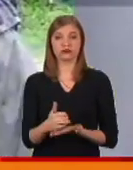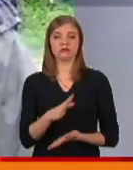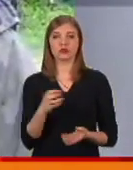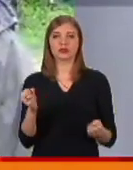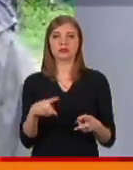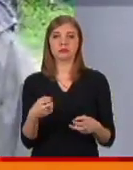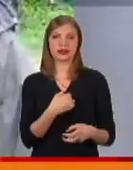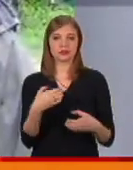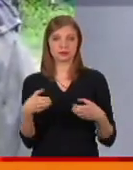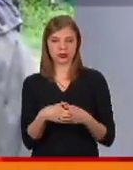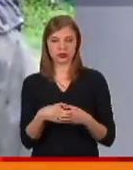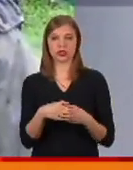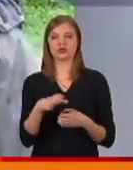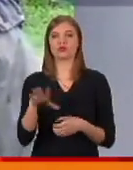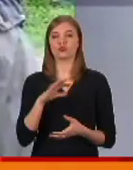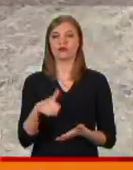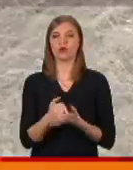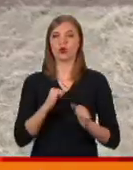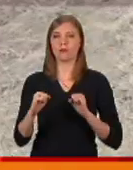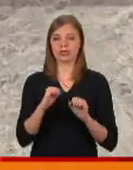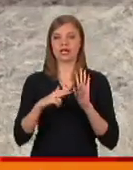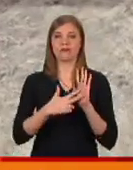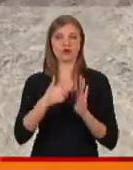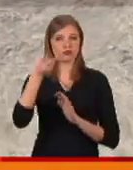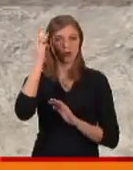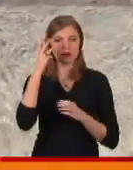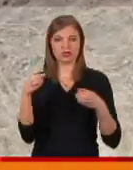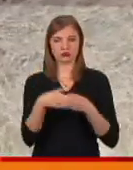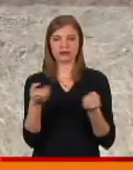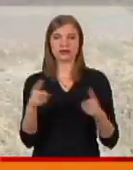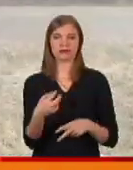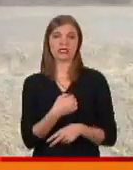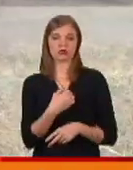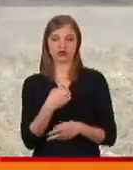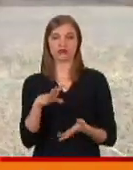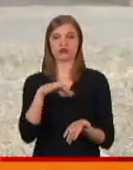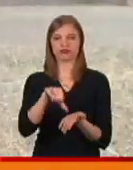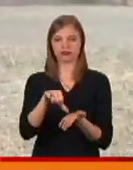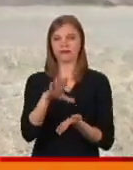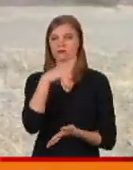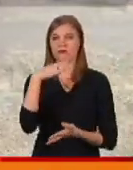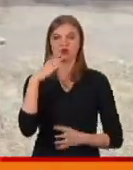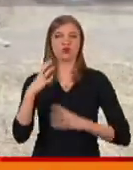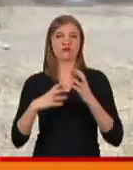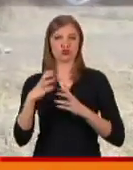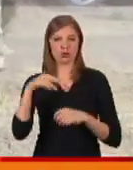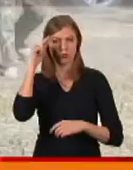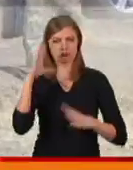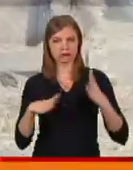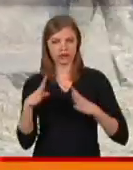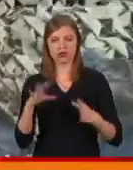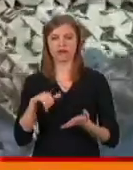групу спецпризначенців, був командиром 8-го Хмельницького полку спецпризначення, брав участь у багатьох міжнародних